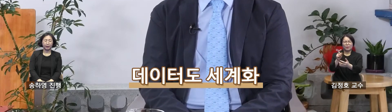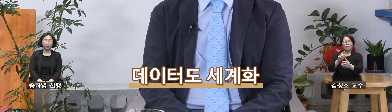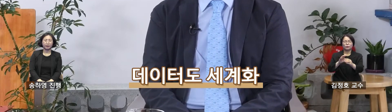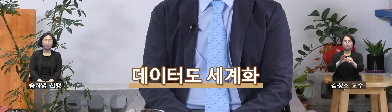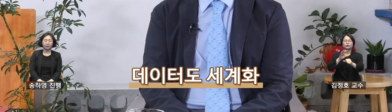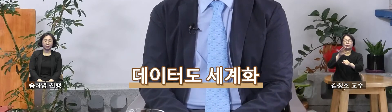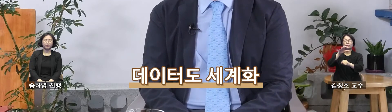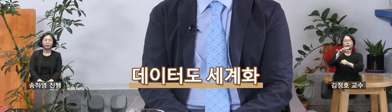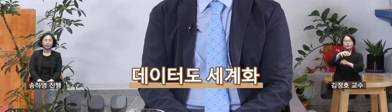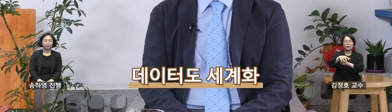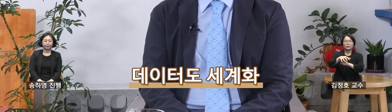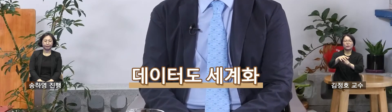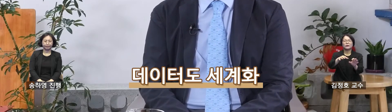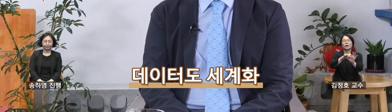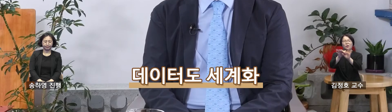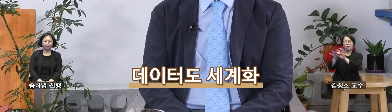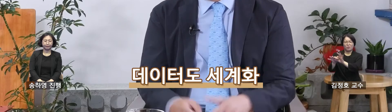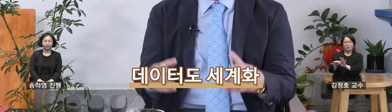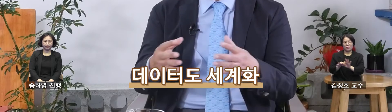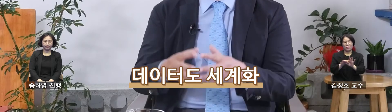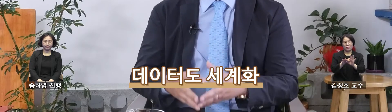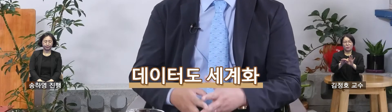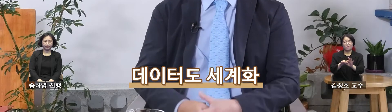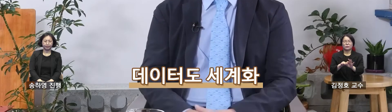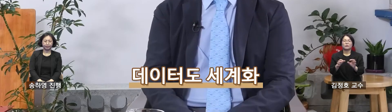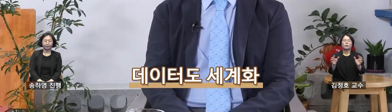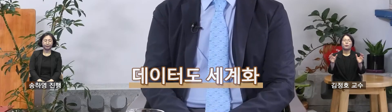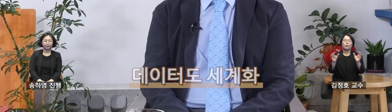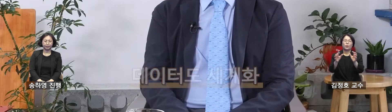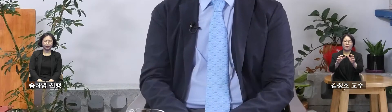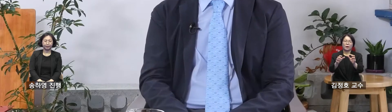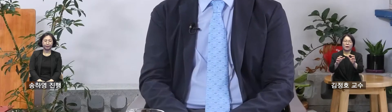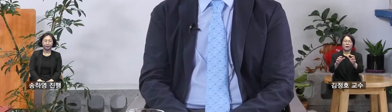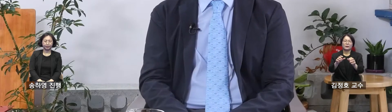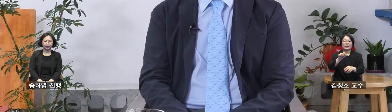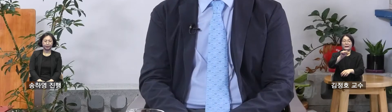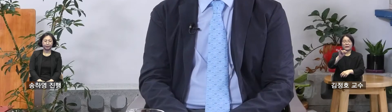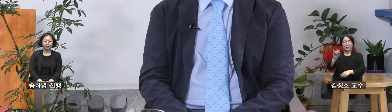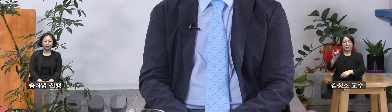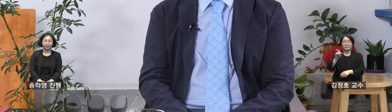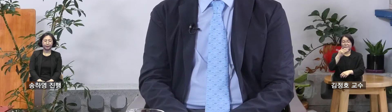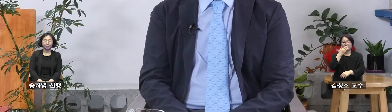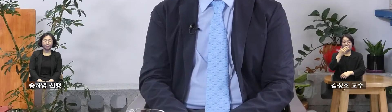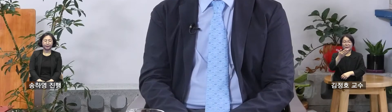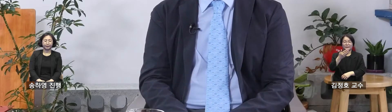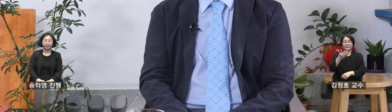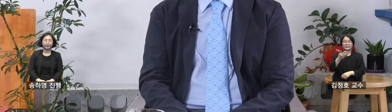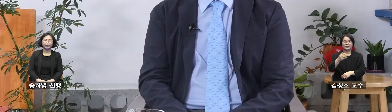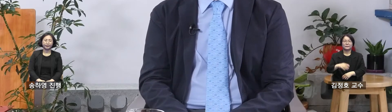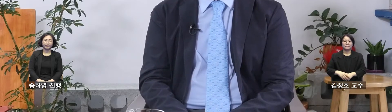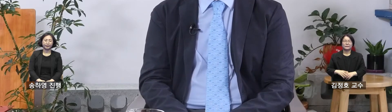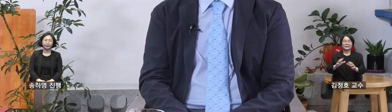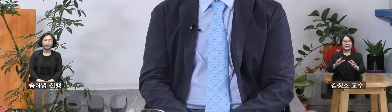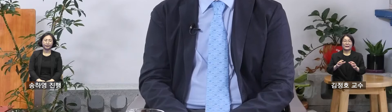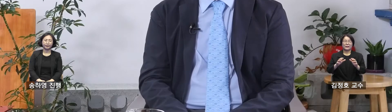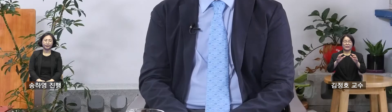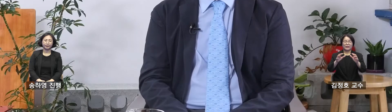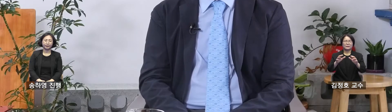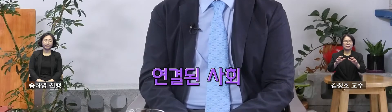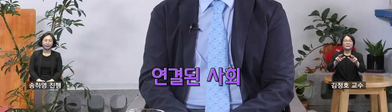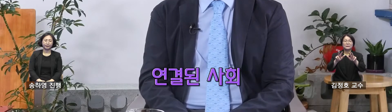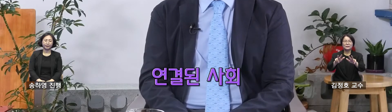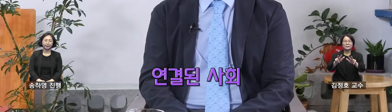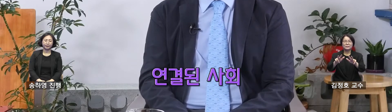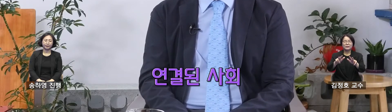다 연결돼서 모아질 뿐입니다. 모아지기 때문에 또 AI가 가능하고요. 전 세계 어느 시대보다도